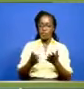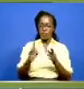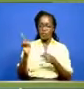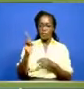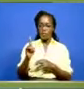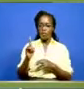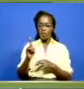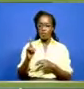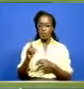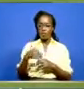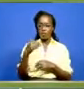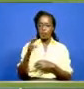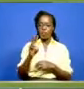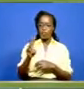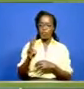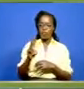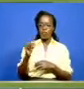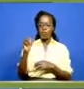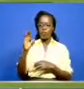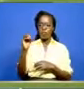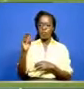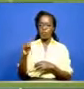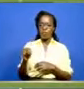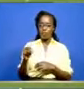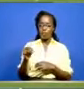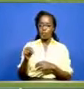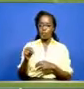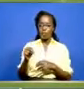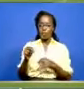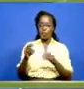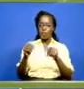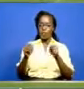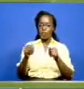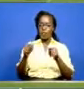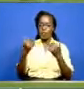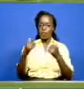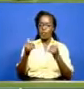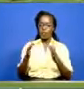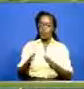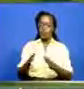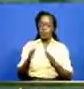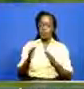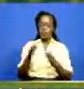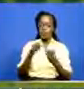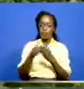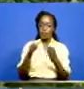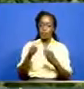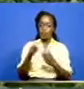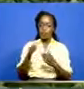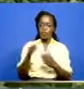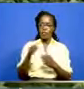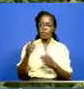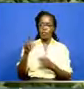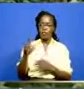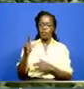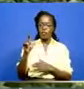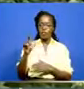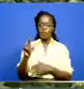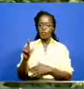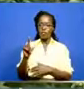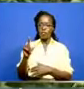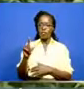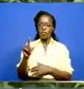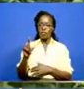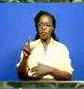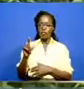ahead of their next two AFCON qualifier matches against Equatorial Guinea and Libya later this month. Kwa haya mazingira, kuna mambo